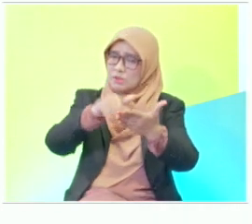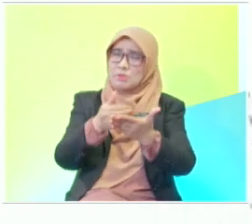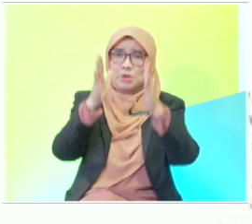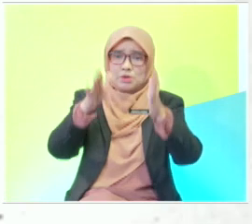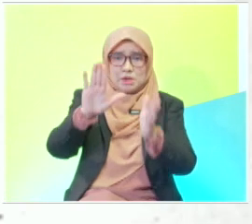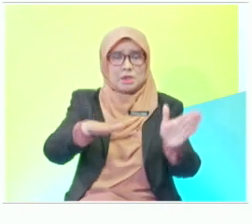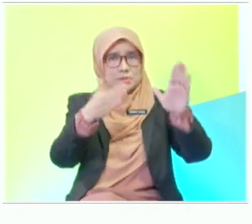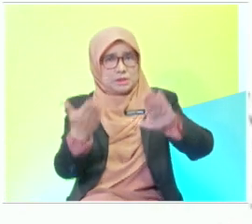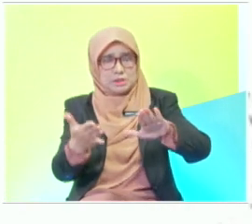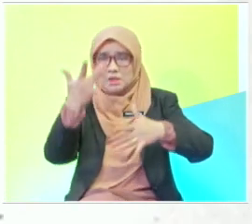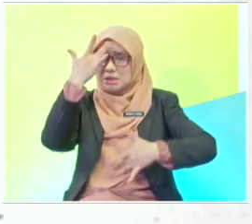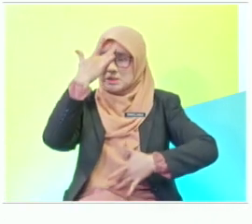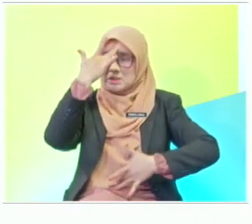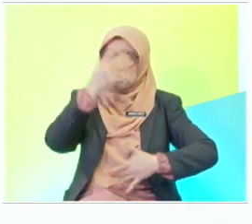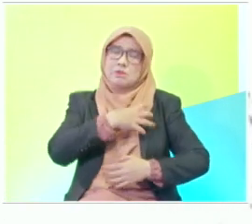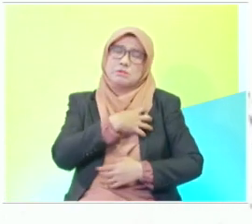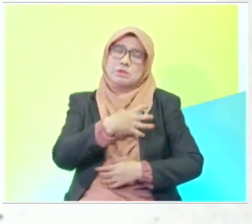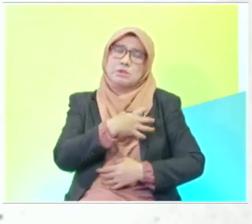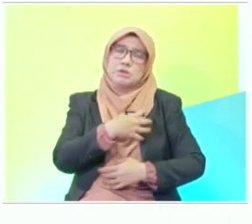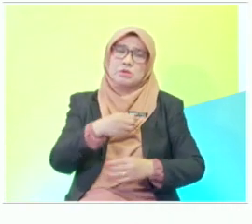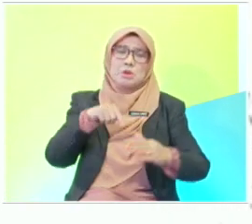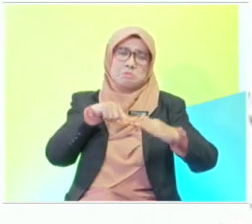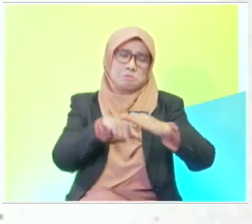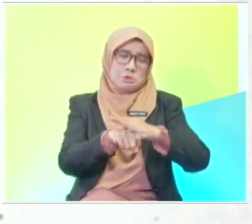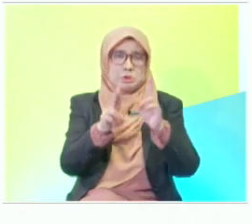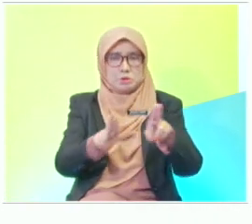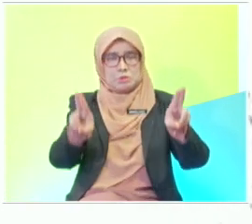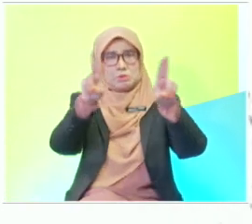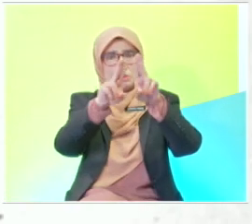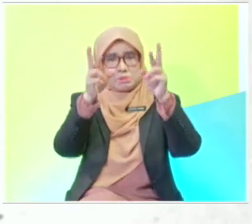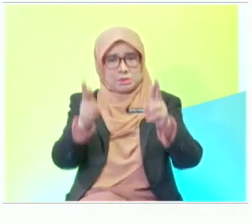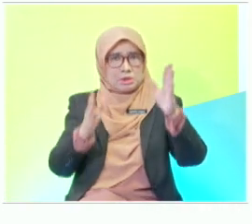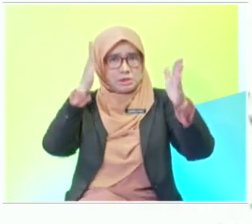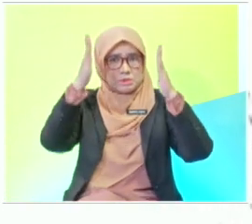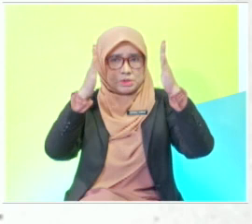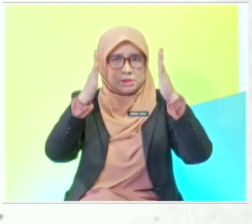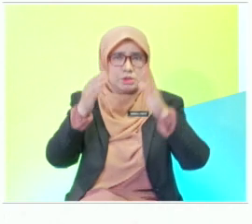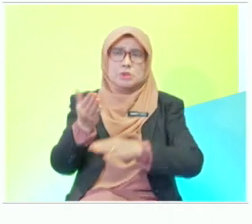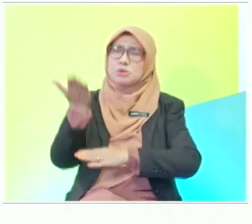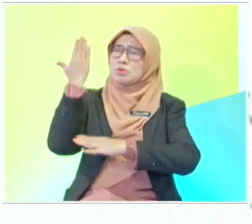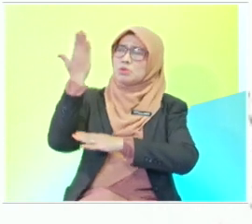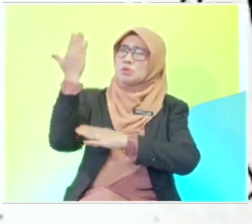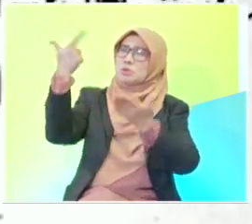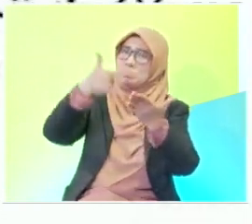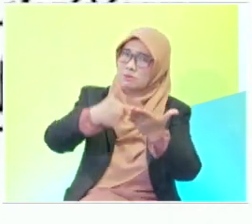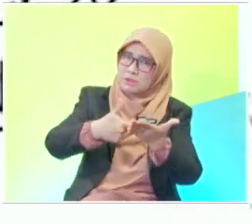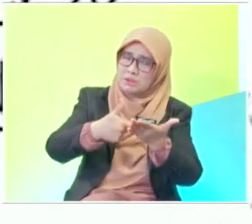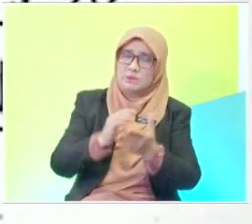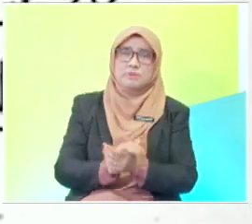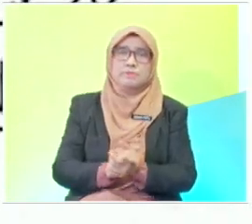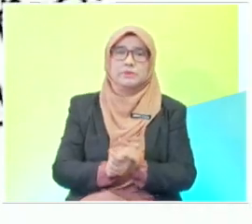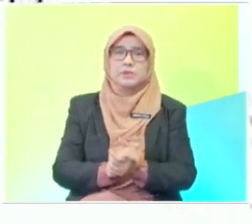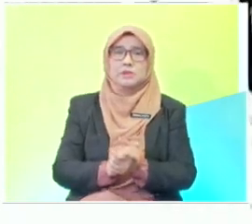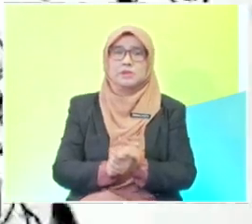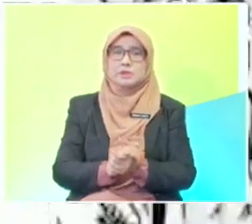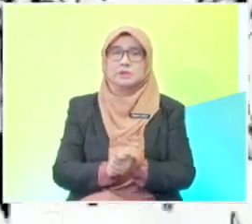Penyakit jantung merupakan pembunuh utama rakyat Malaysia sejak lebih 30 tahun lalu. Bukan hanya data statistik yang menunjukkan tiada pengurangan,